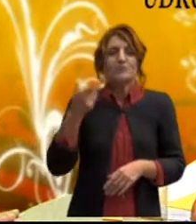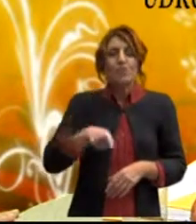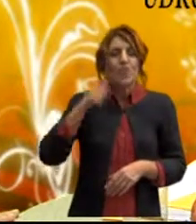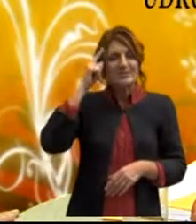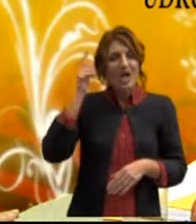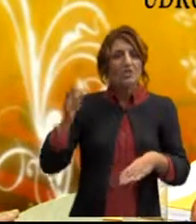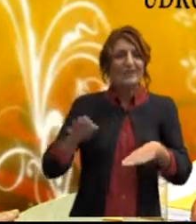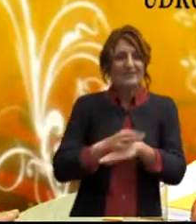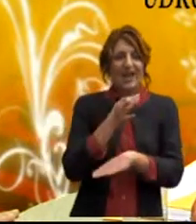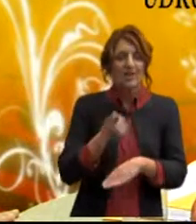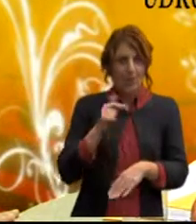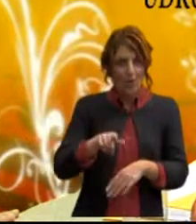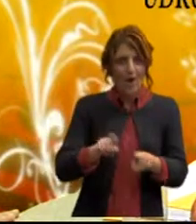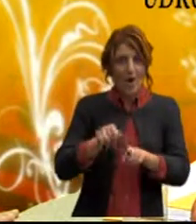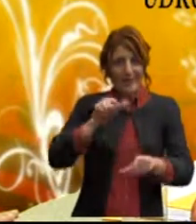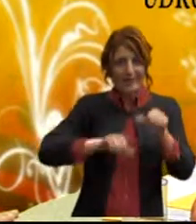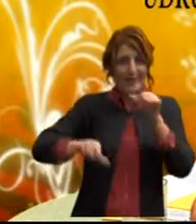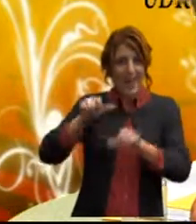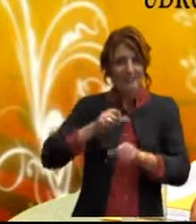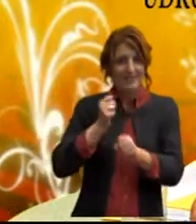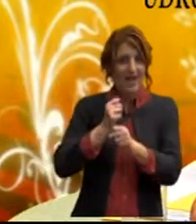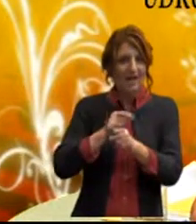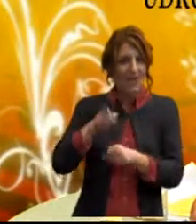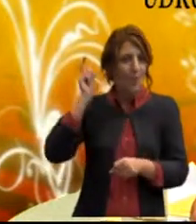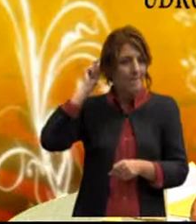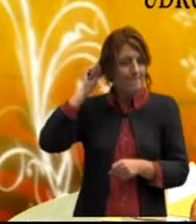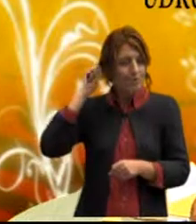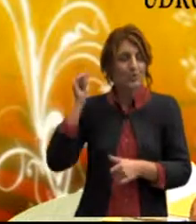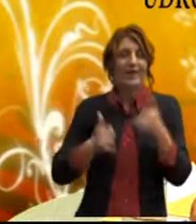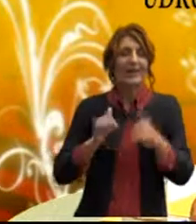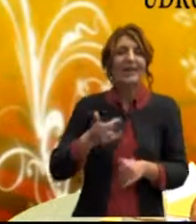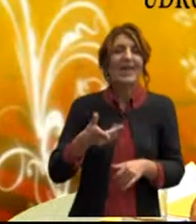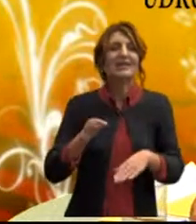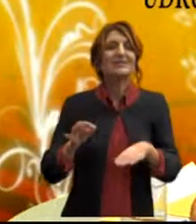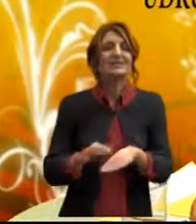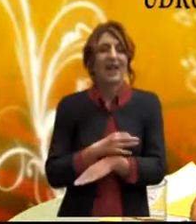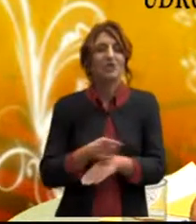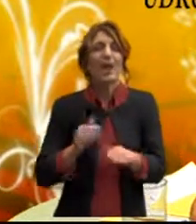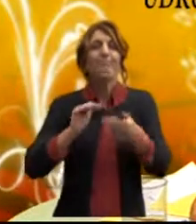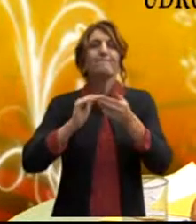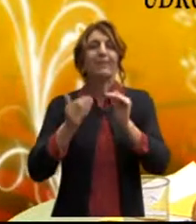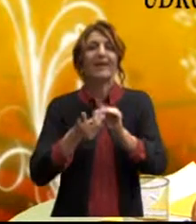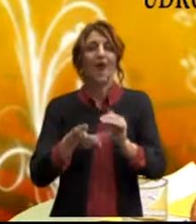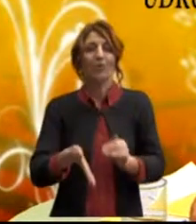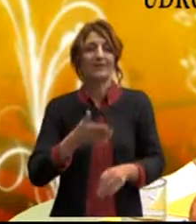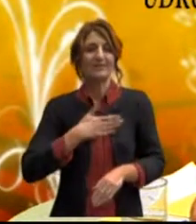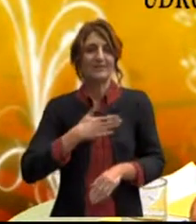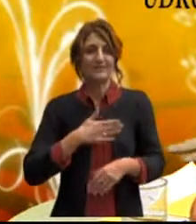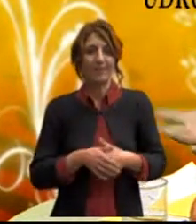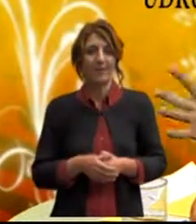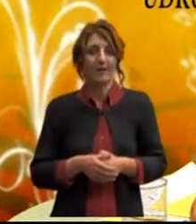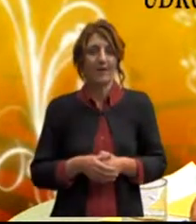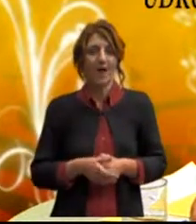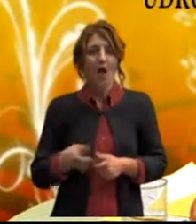da li je to kemijski neki proces u našem mozgu ili je to ovo što ste vi kazali, prilagoditi sebi svojim mogućnostima. A nećete